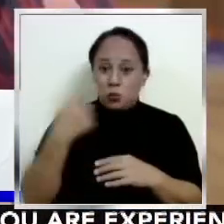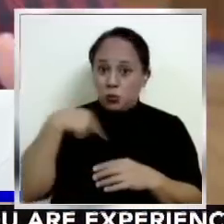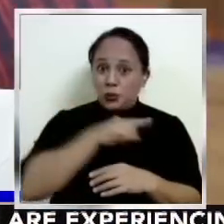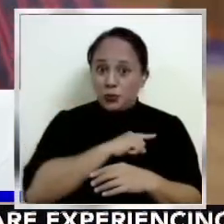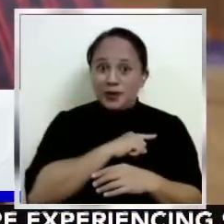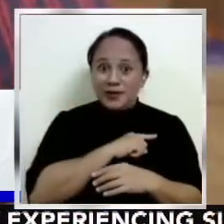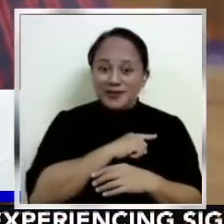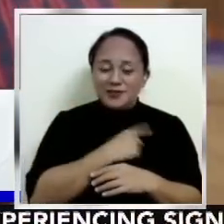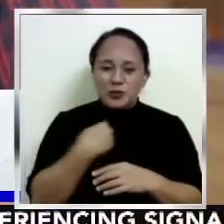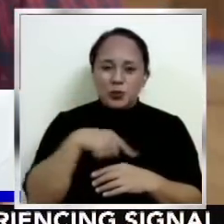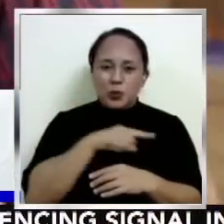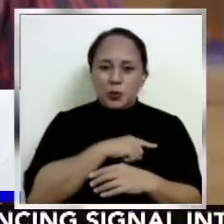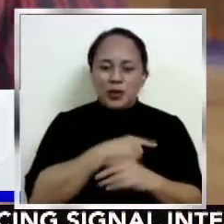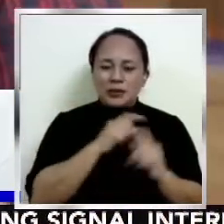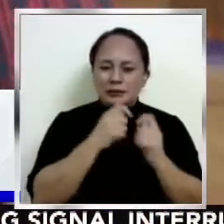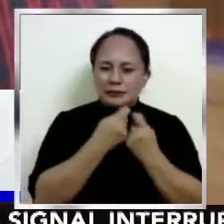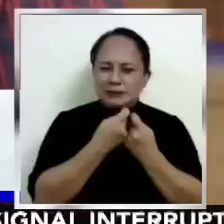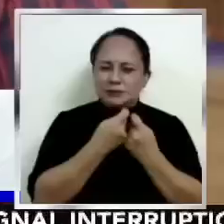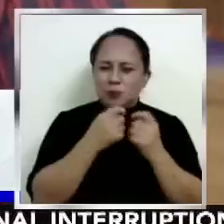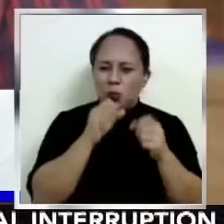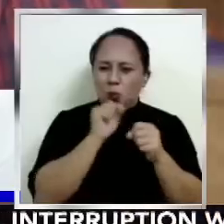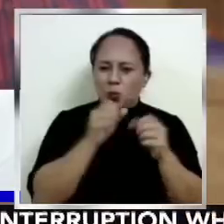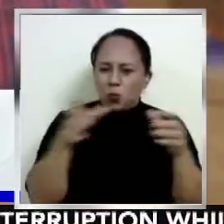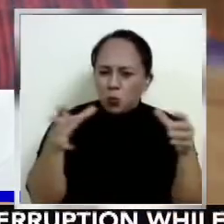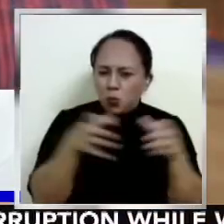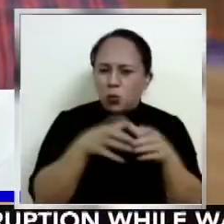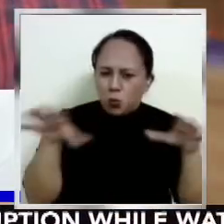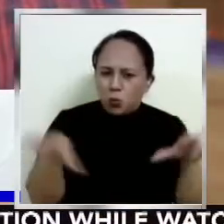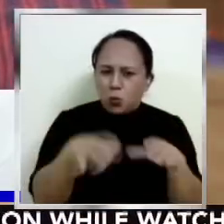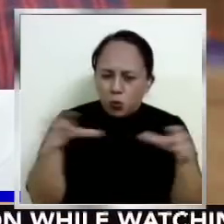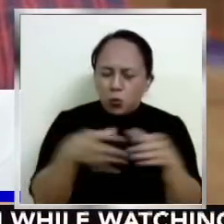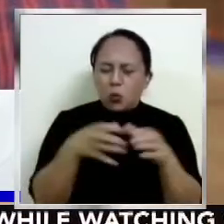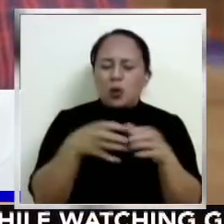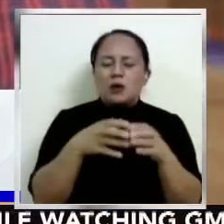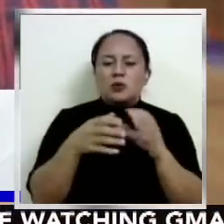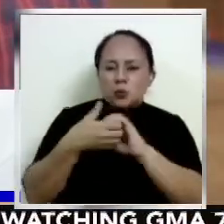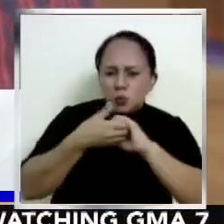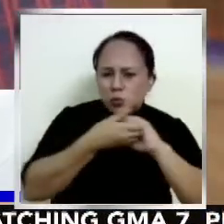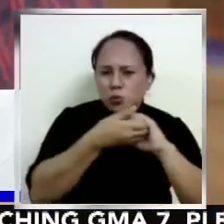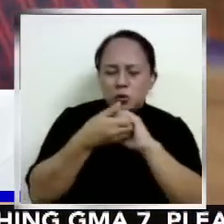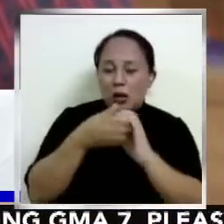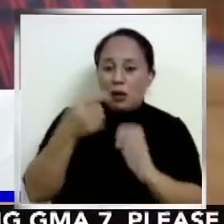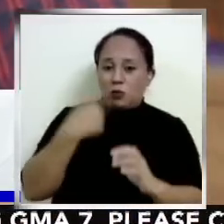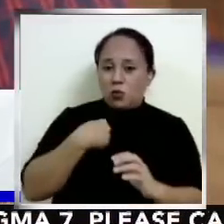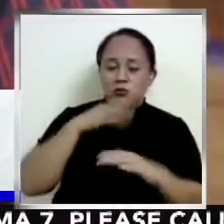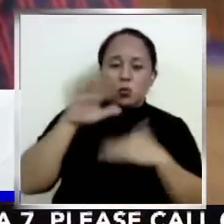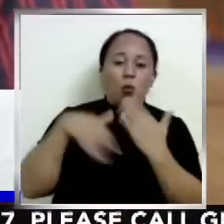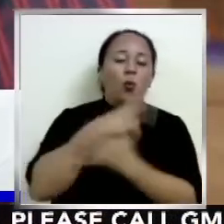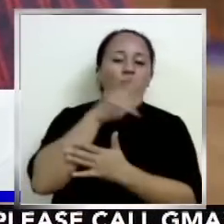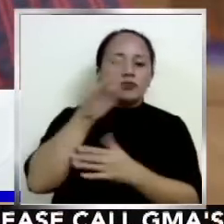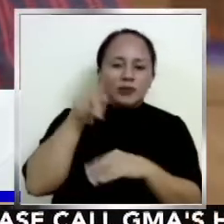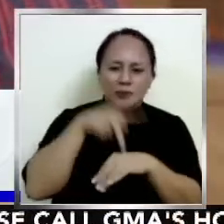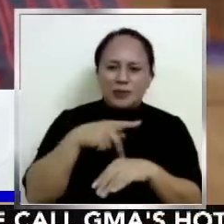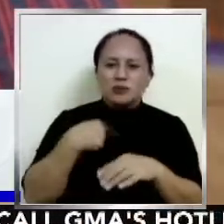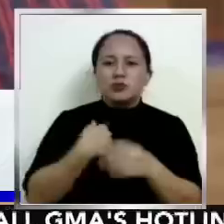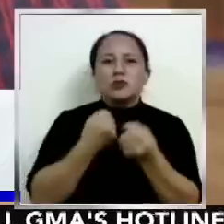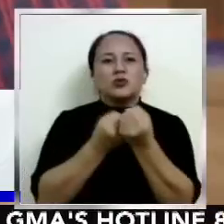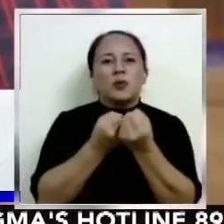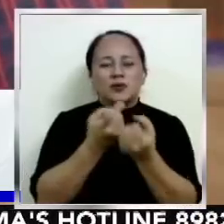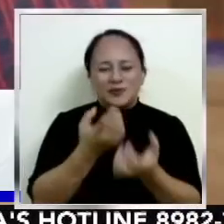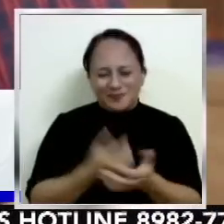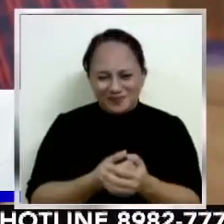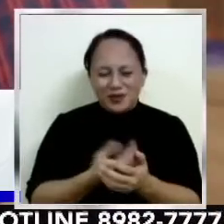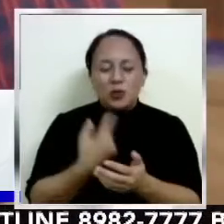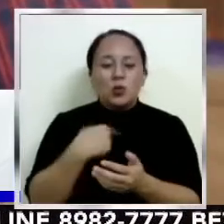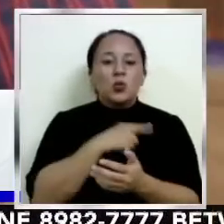may teamwork, tayo may pakisama sa isa't isa. Ako at ang buong Pilipinas ay nasa likod ninyo. And we will be